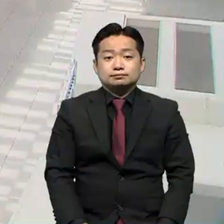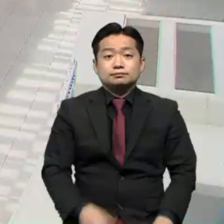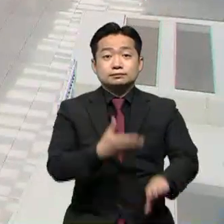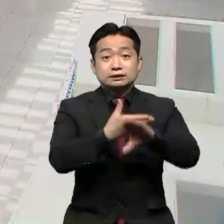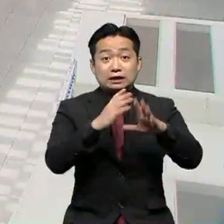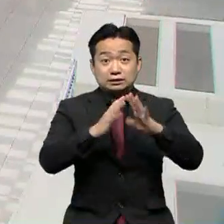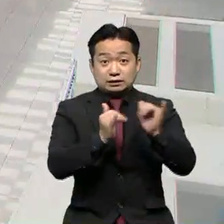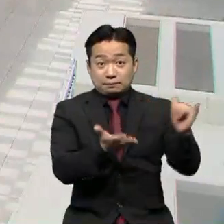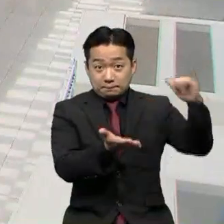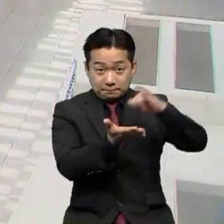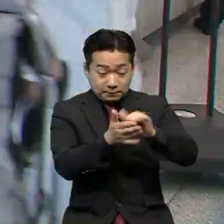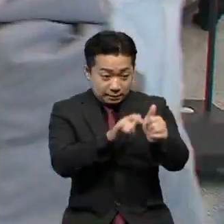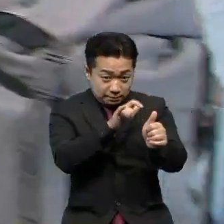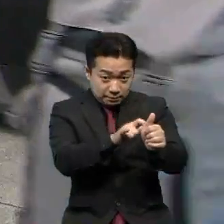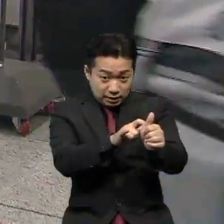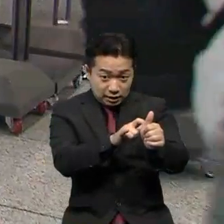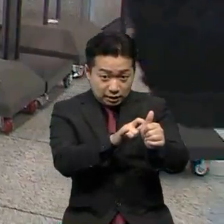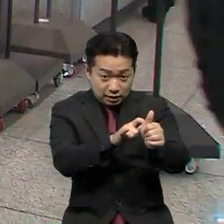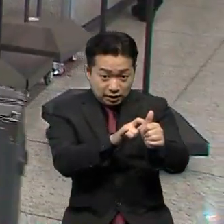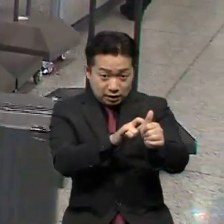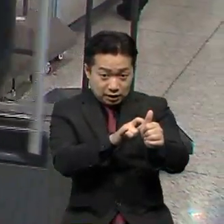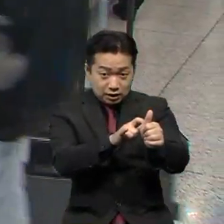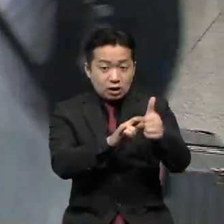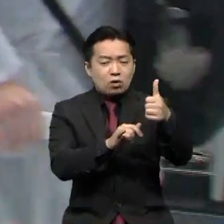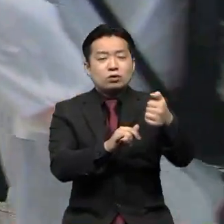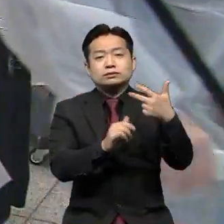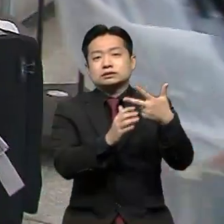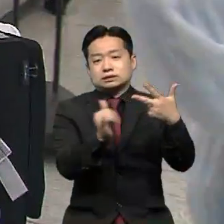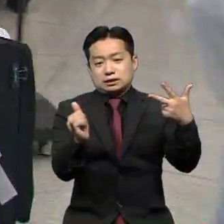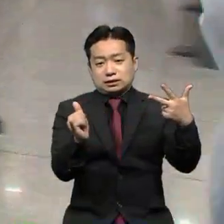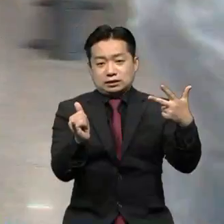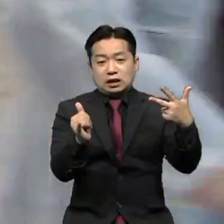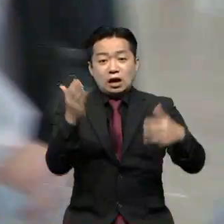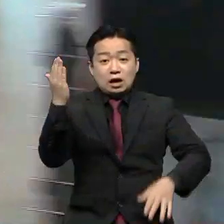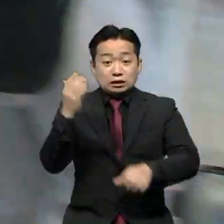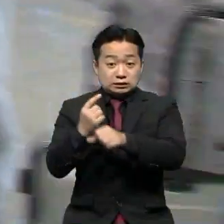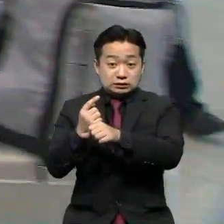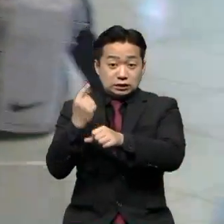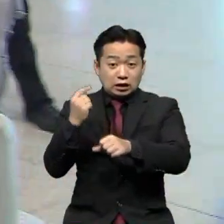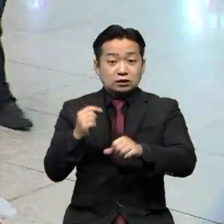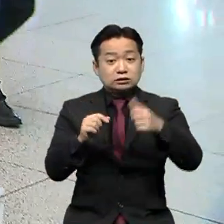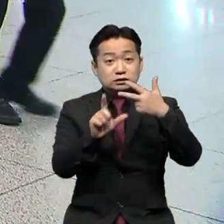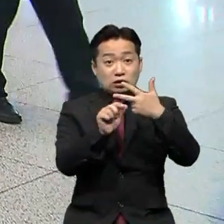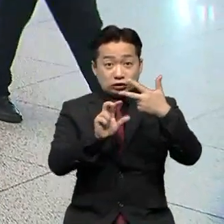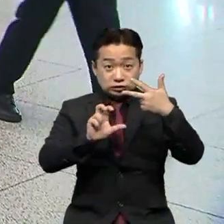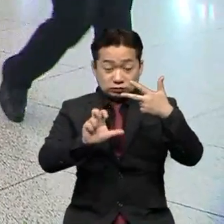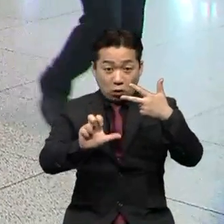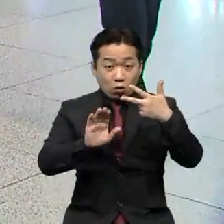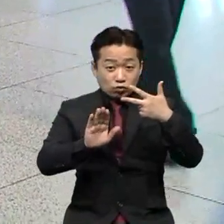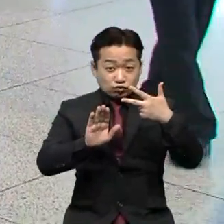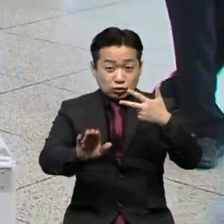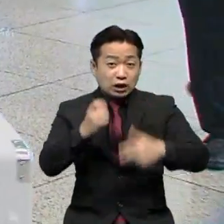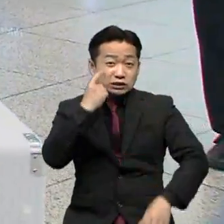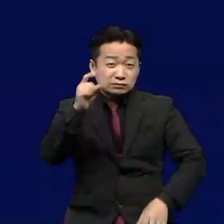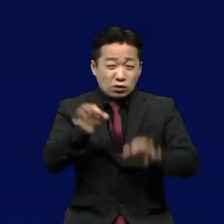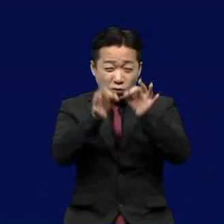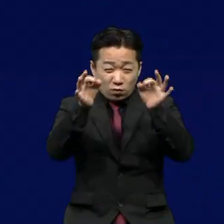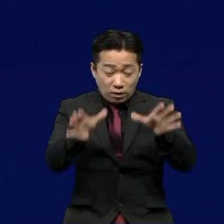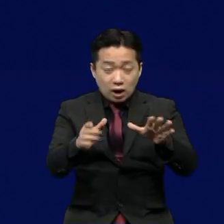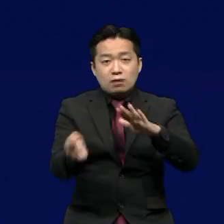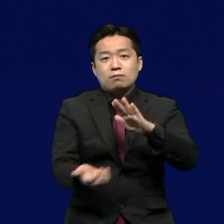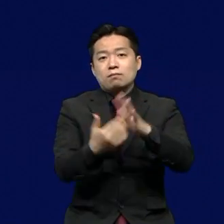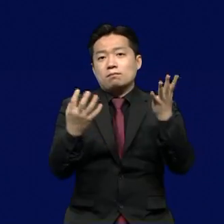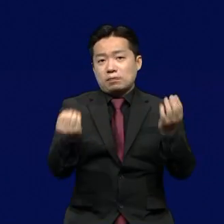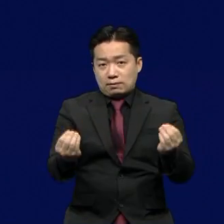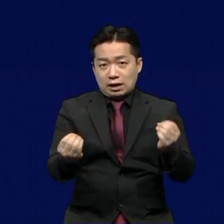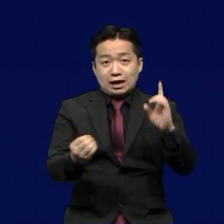해외 유입 확진자는 57명으로 지난해 7월 25일 86명 이후 11개월 만에 최대치입니다.